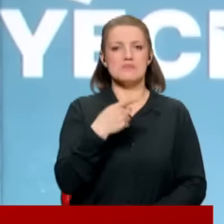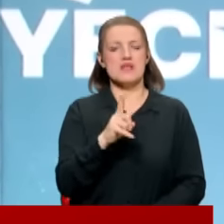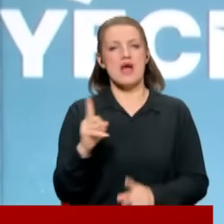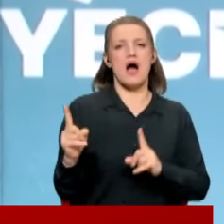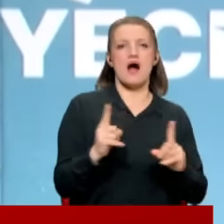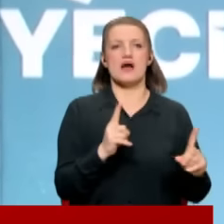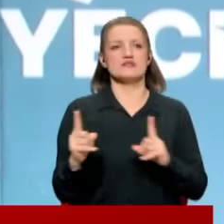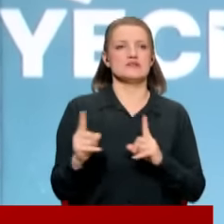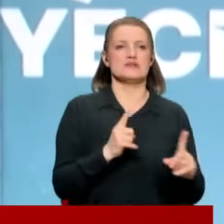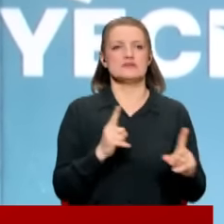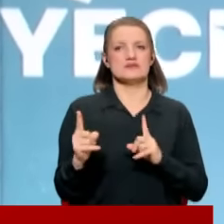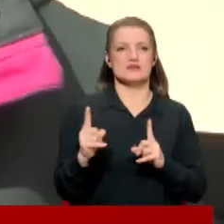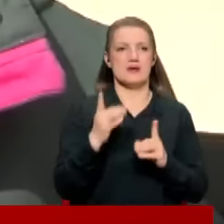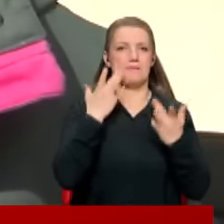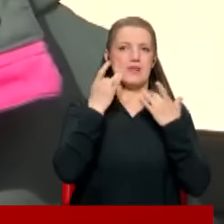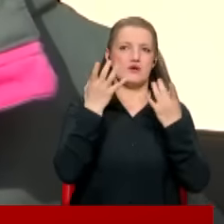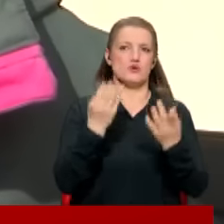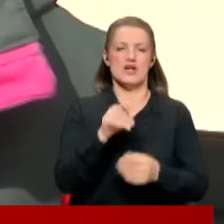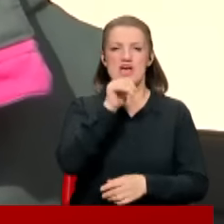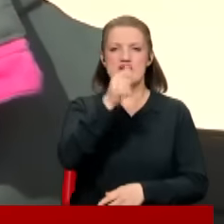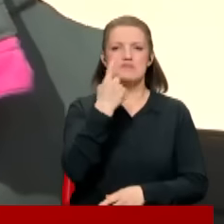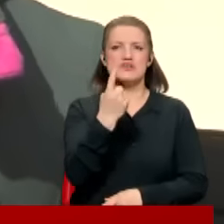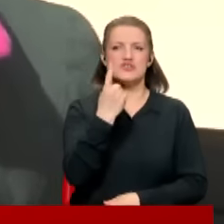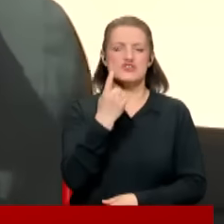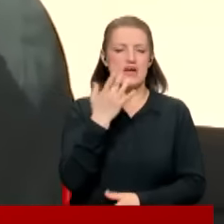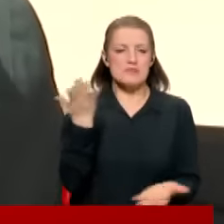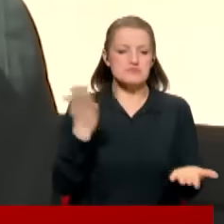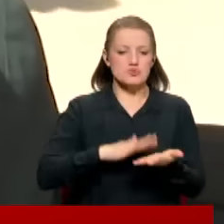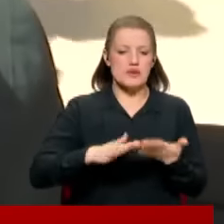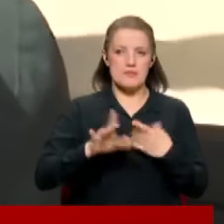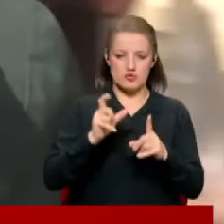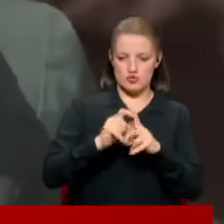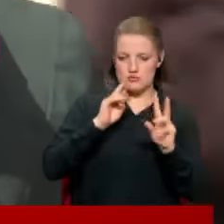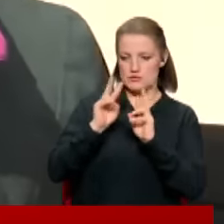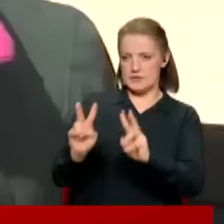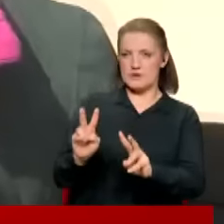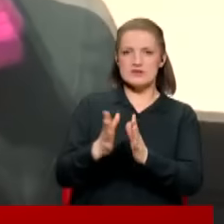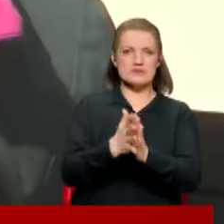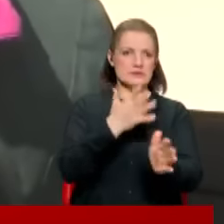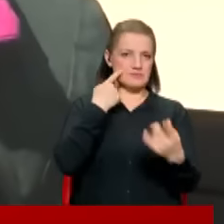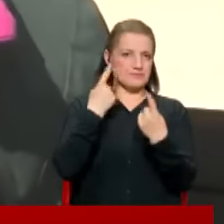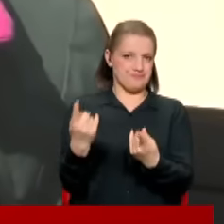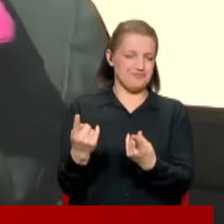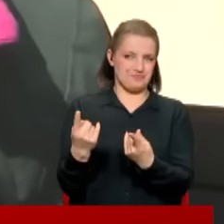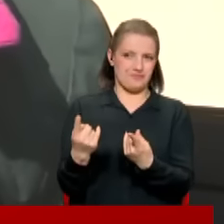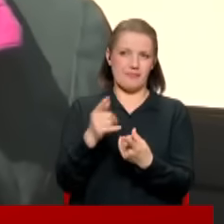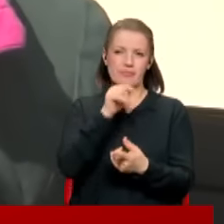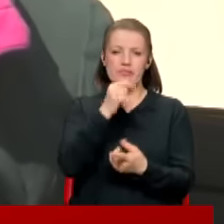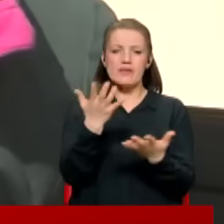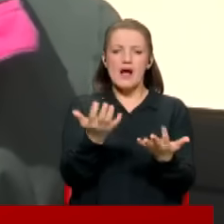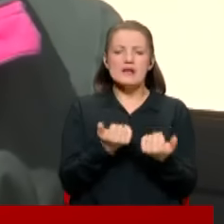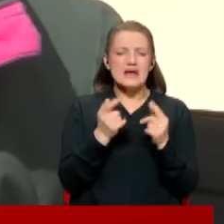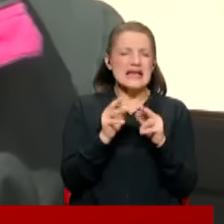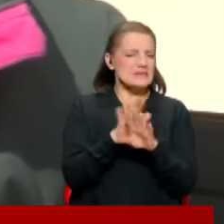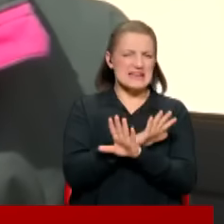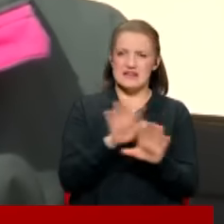lira arasında belirledi. Hiçbir şeye merhem olamaz. İşte durumu görüyorsunuz kuyrukları. Hiç bir şey alınacak